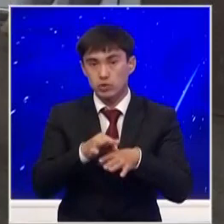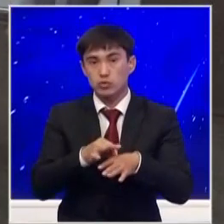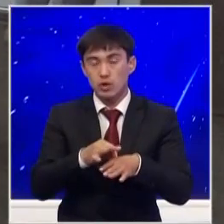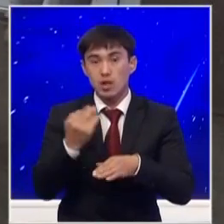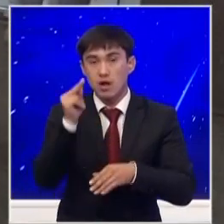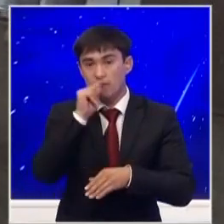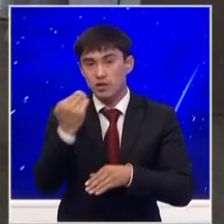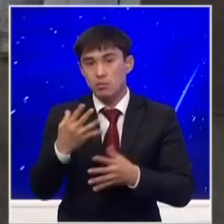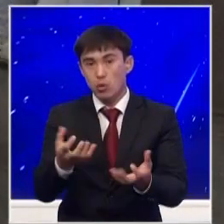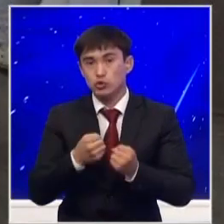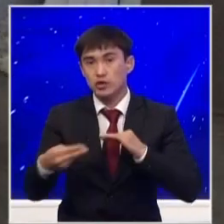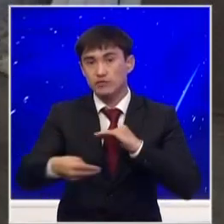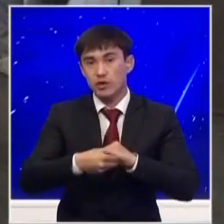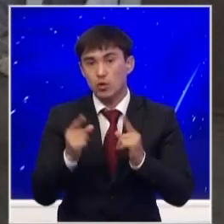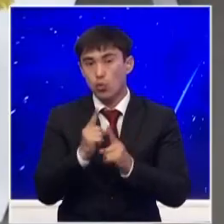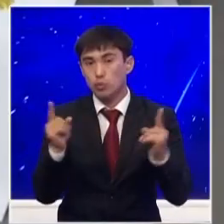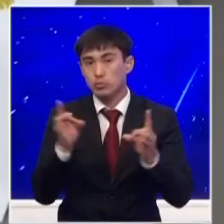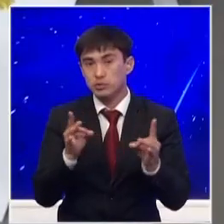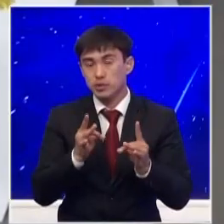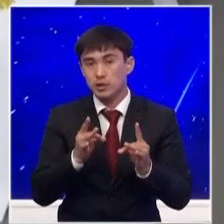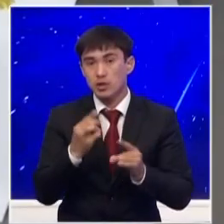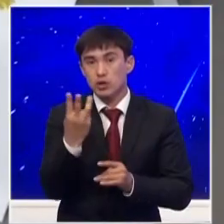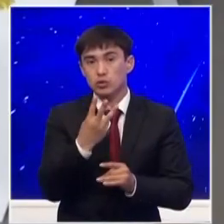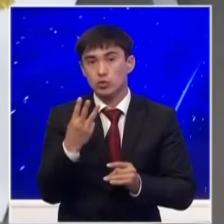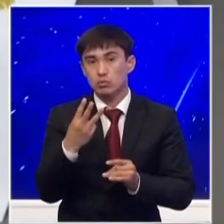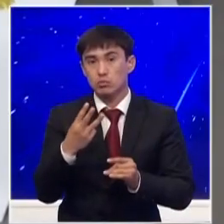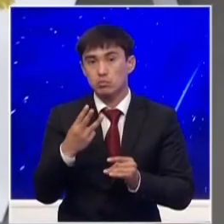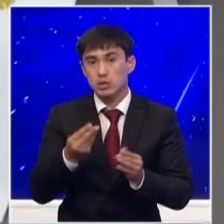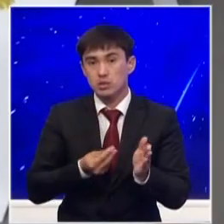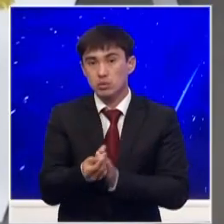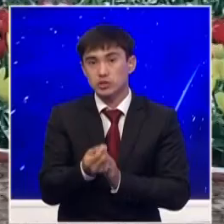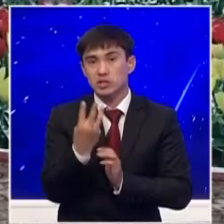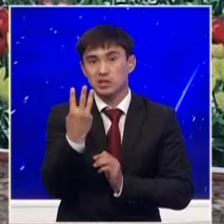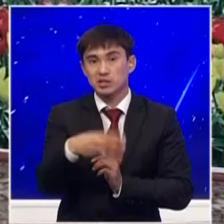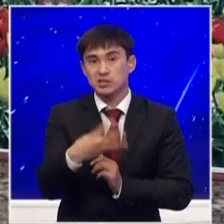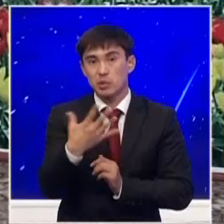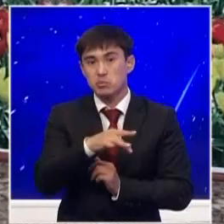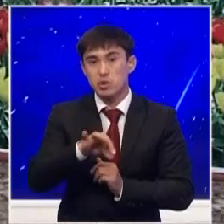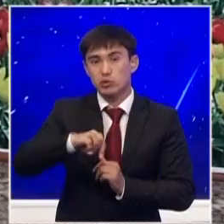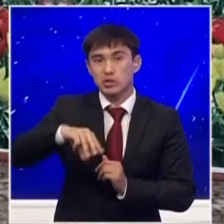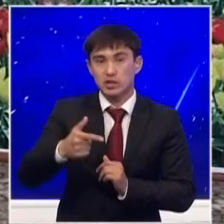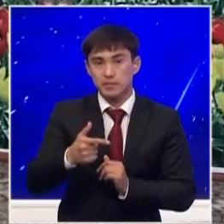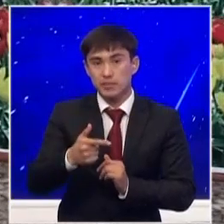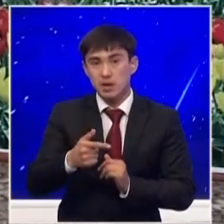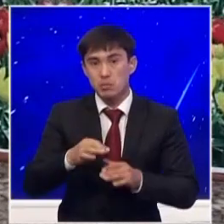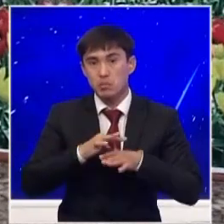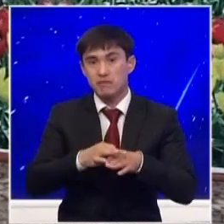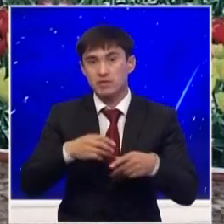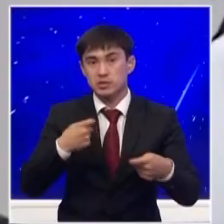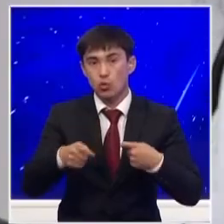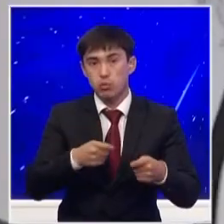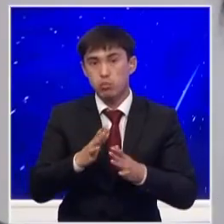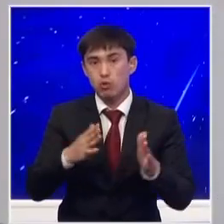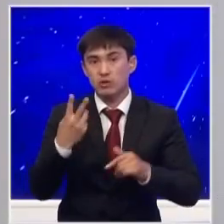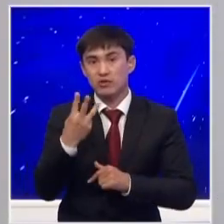их обвинили в получении взятки в особо крупном размере. Троице было заплачено свыше 35 миллионов тенге при проведении закупок